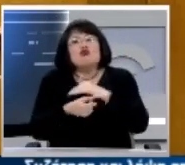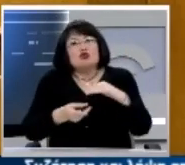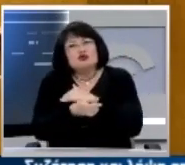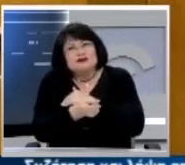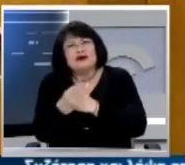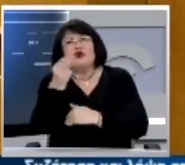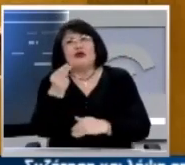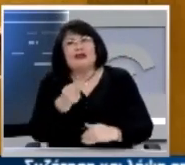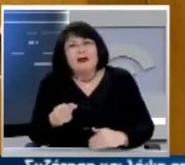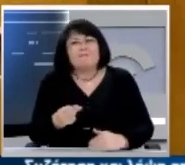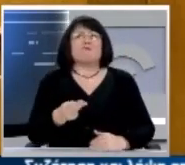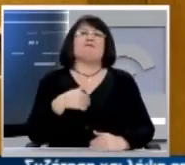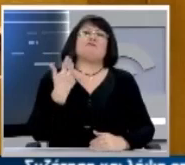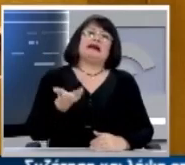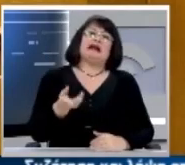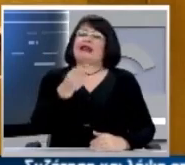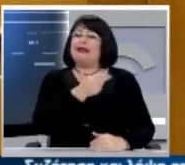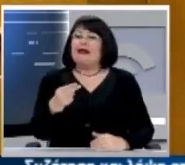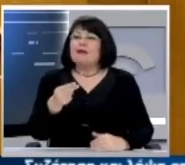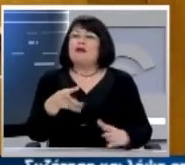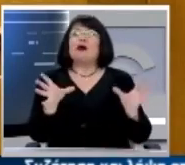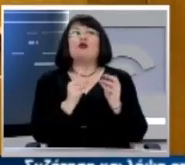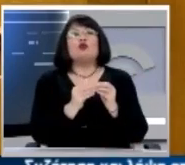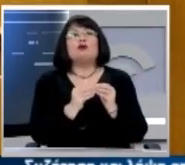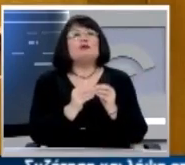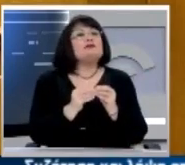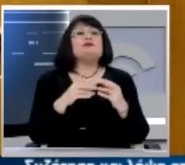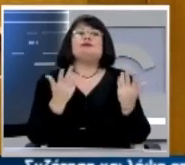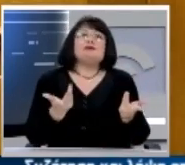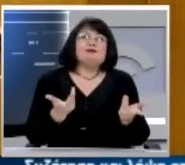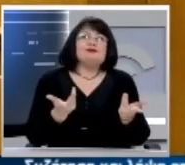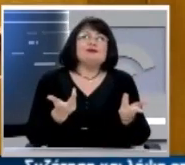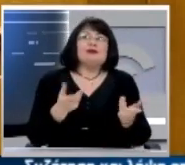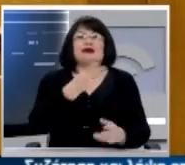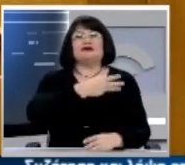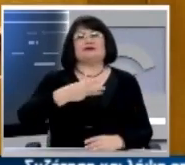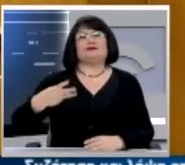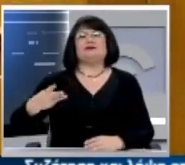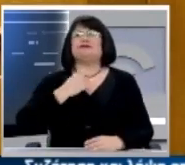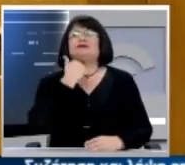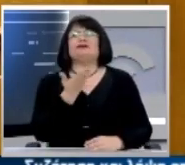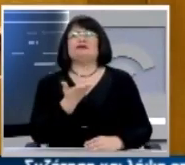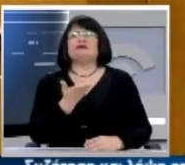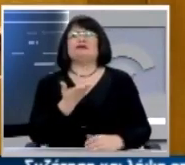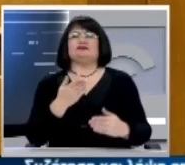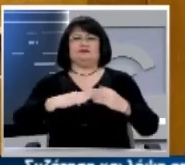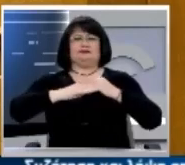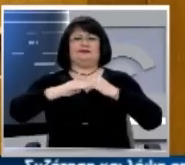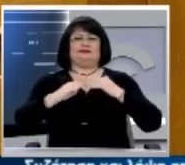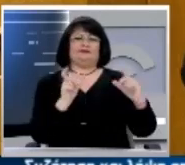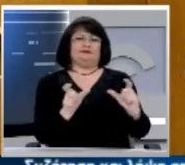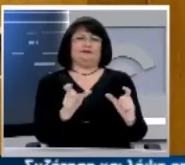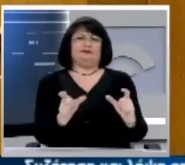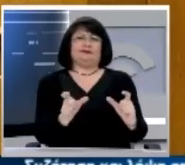προσφυγικό ήταν ζήτημα που σχετιζόταν με το γεγονός ότι ο ΣΥΡΙΖΑ δεν μπορούσε να φυλάξει τα σύνορα, στη συνέχεια έγινε